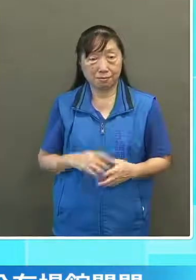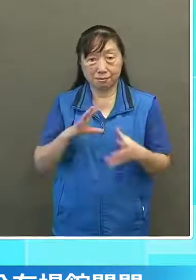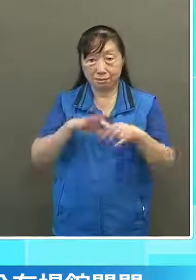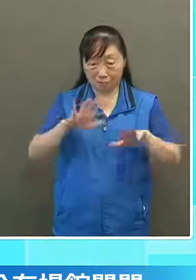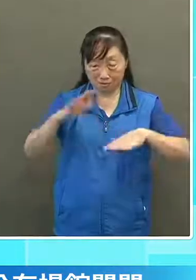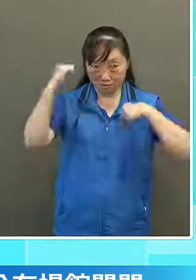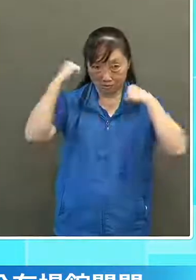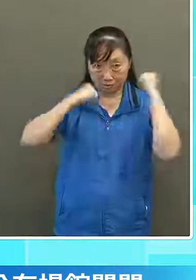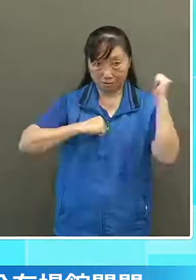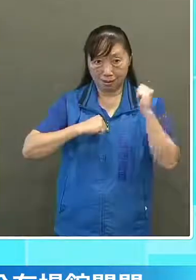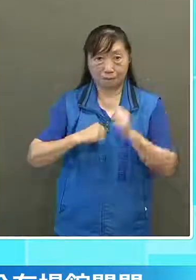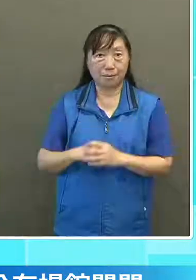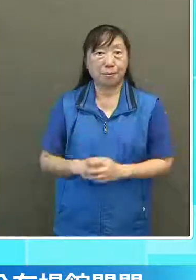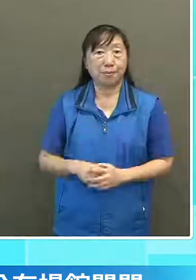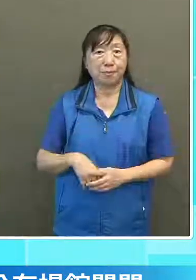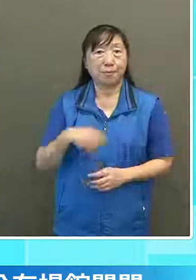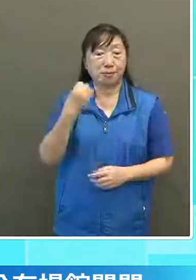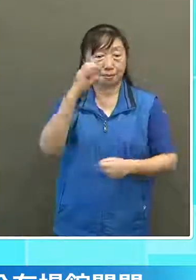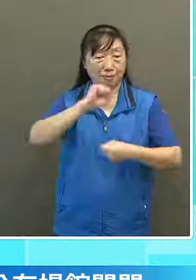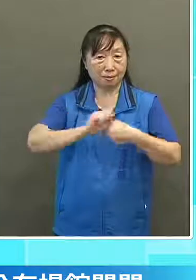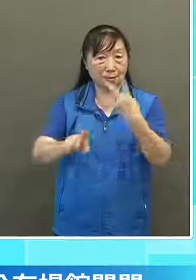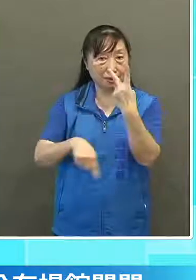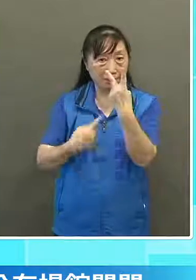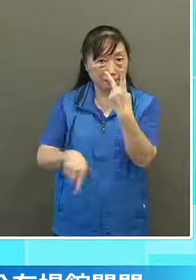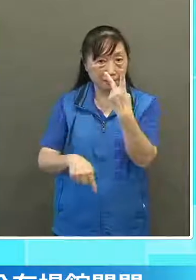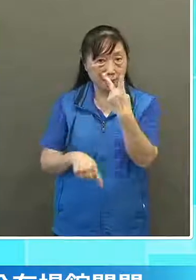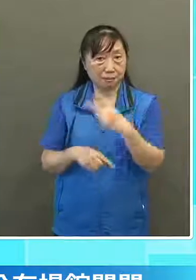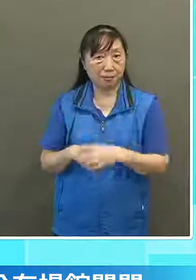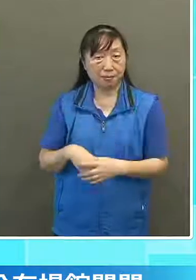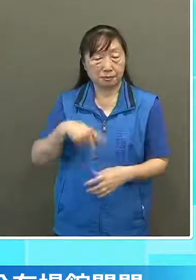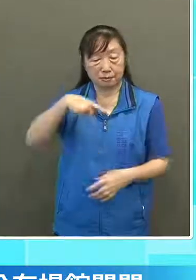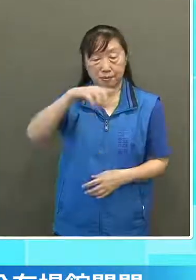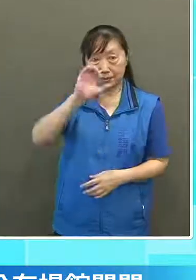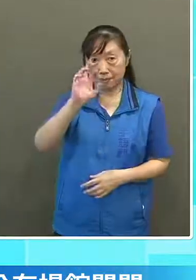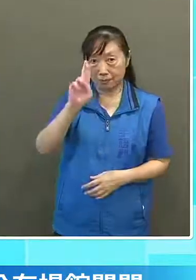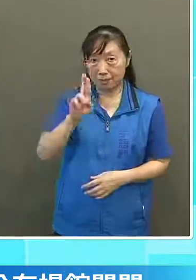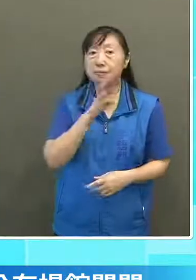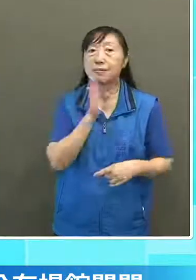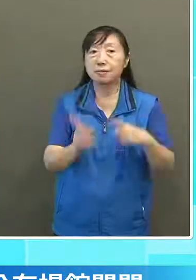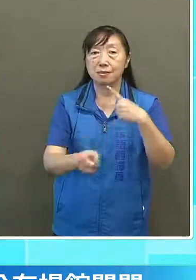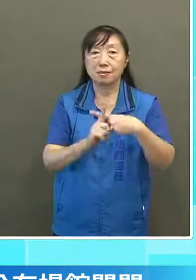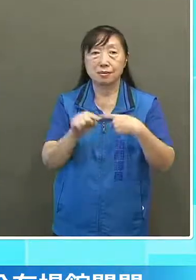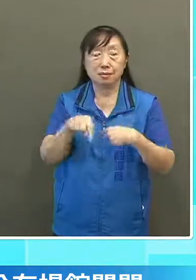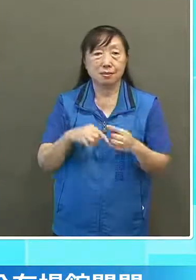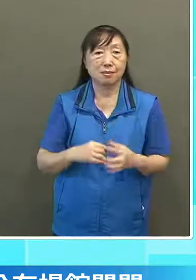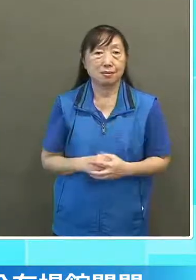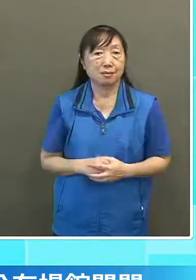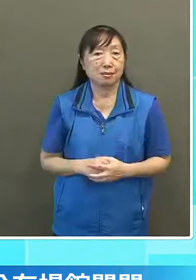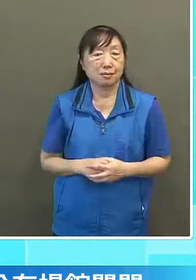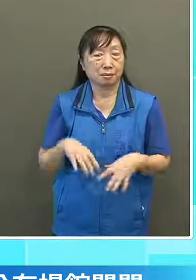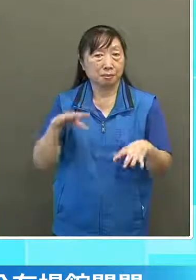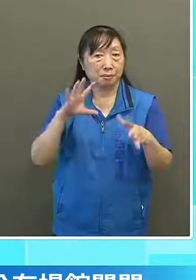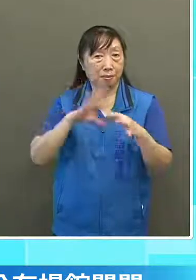早上才又新增2位的 PCR 阳性的确诊个案，所以早上一出来以